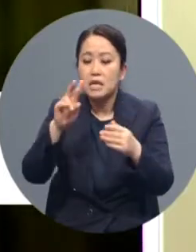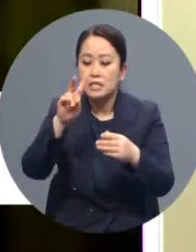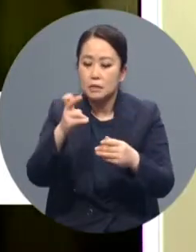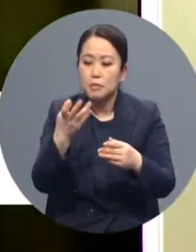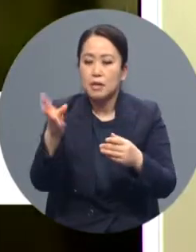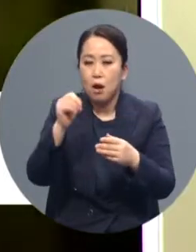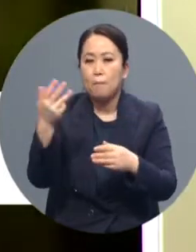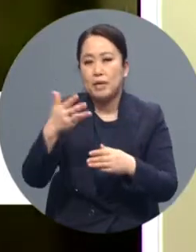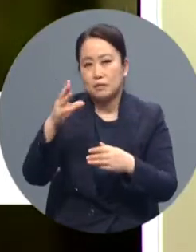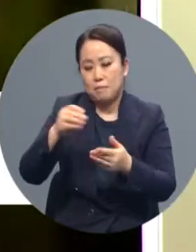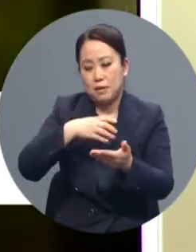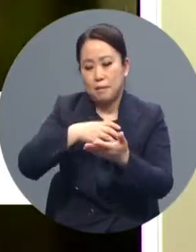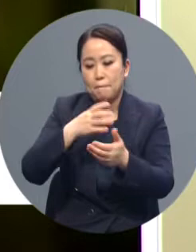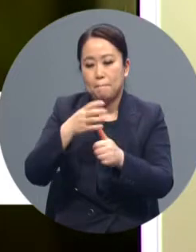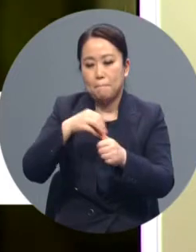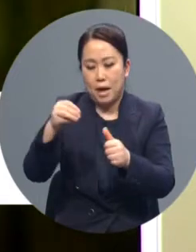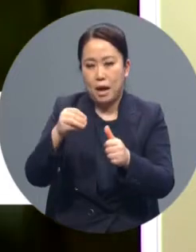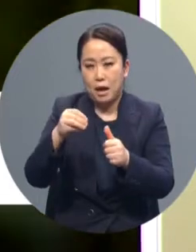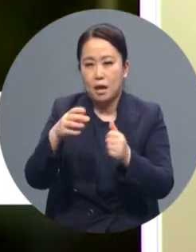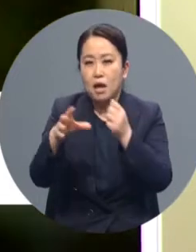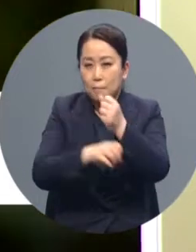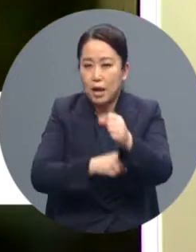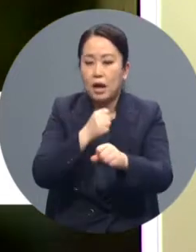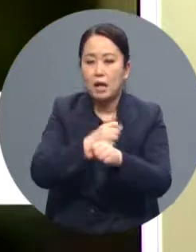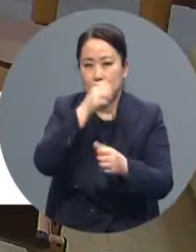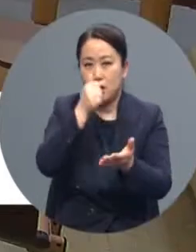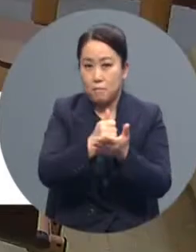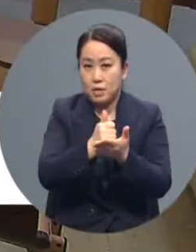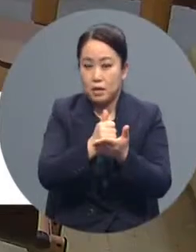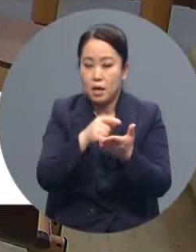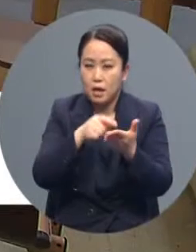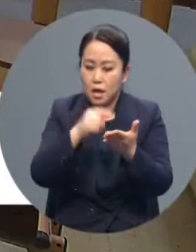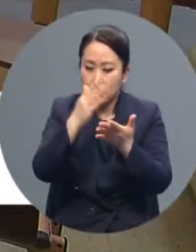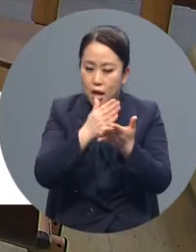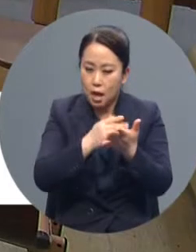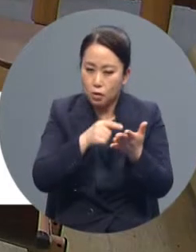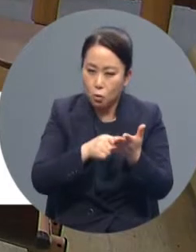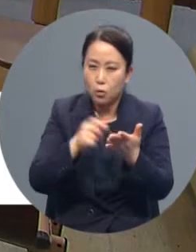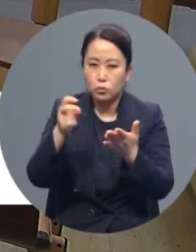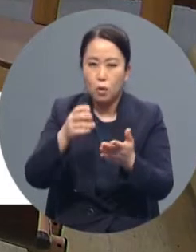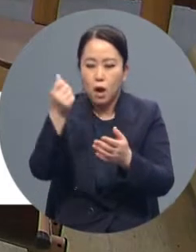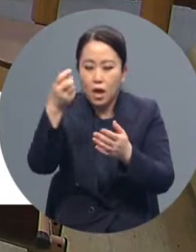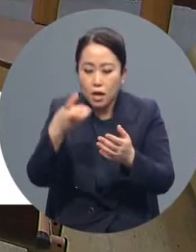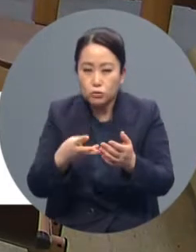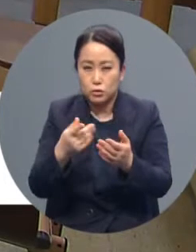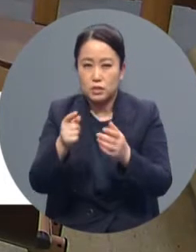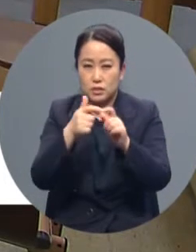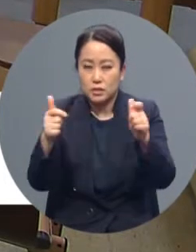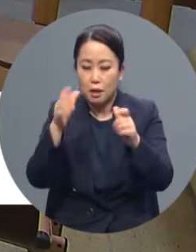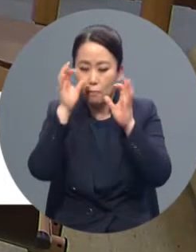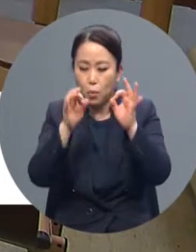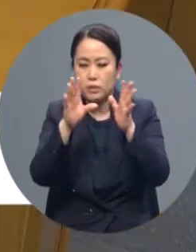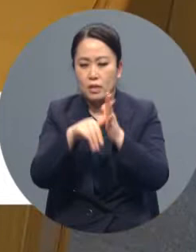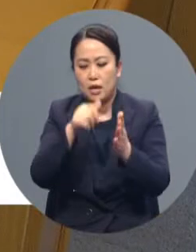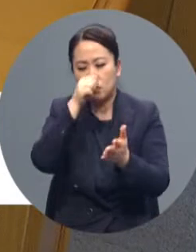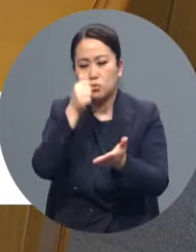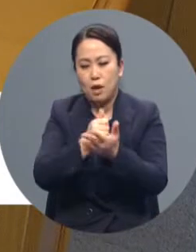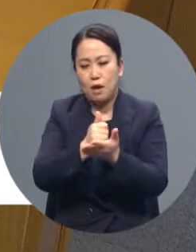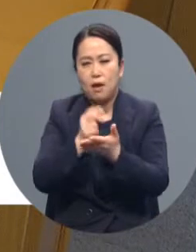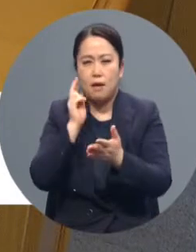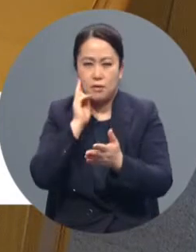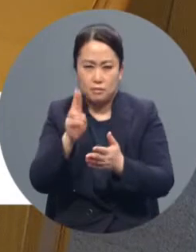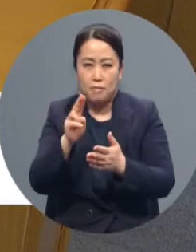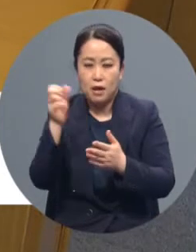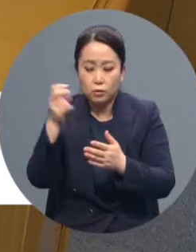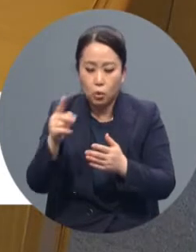원을 빼돌린 혐의 입니다 재판부는 아 범행에 내용과 횟수 등의 비 줘 죄책이 무겁고 대표이사가 극도의